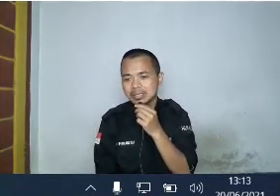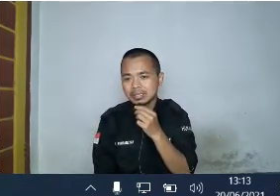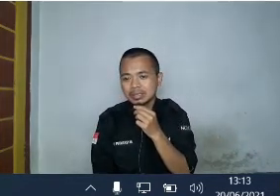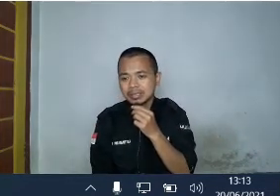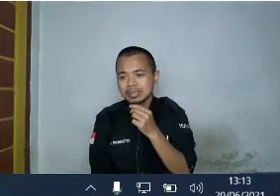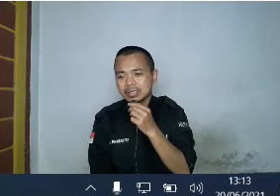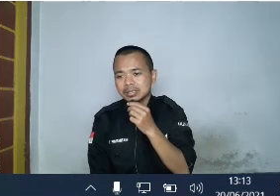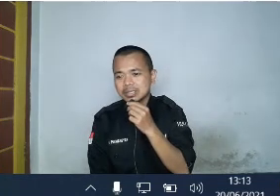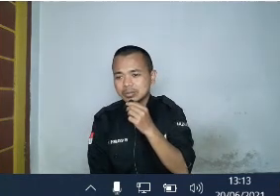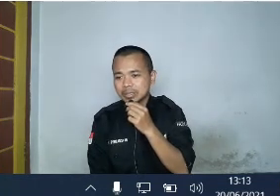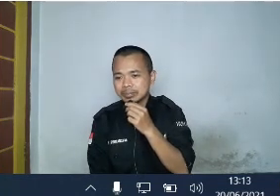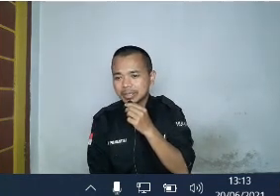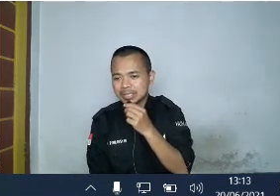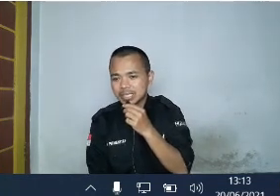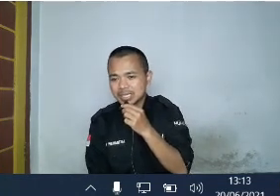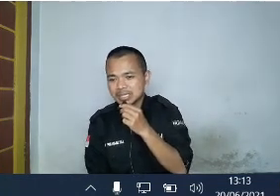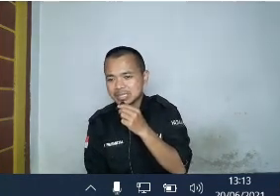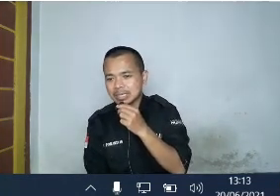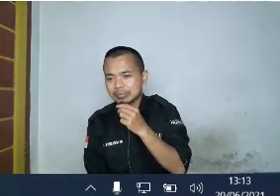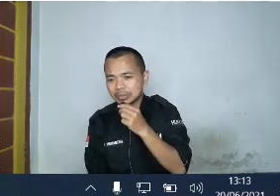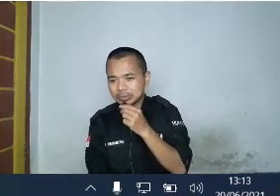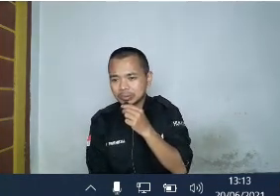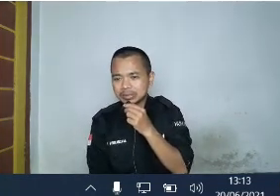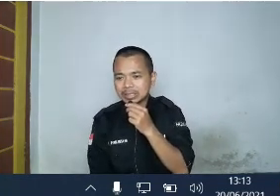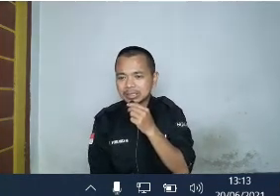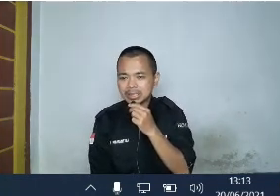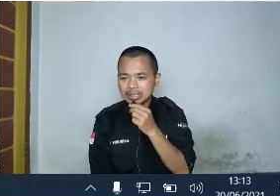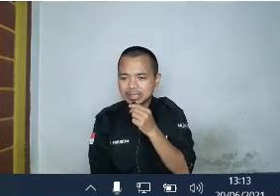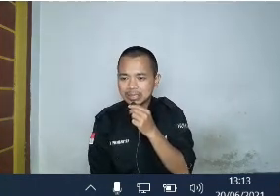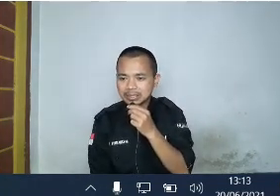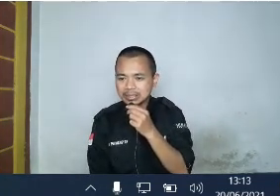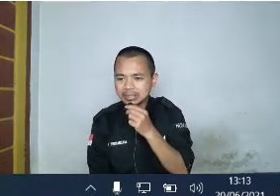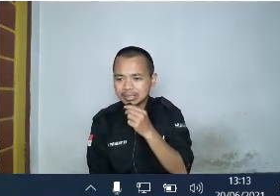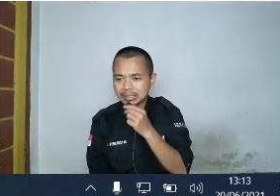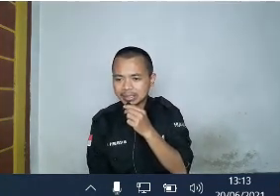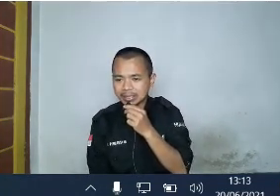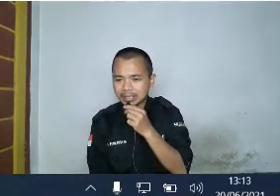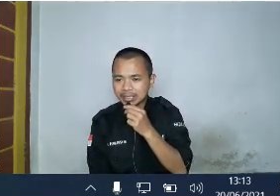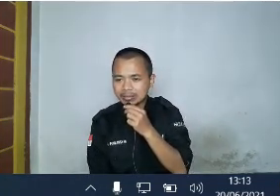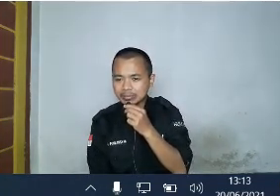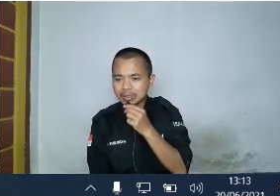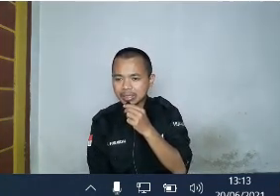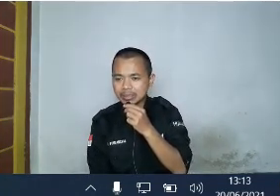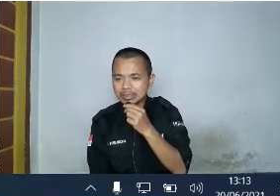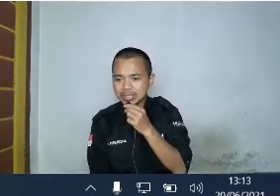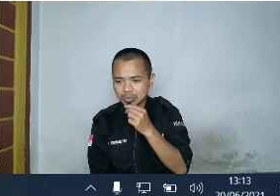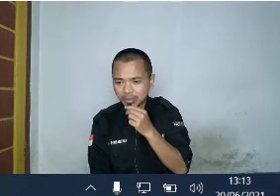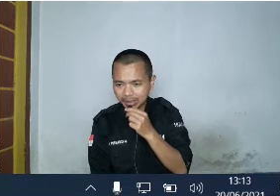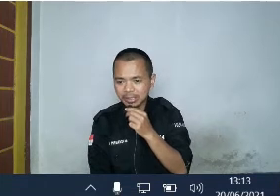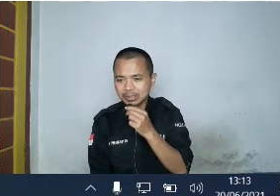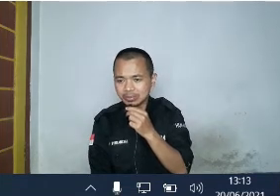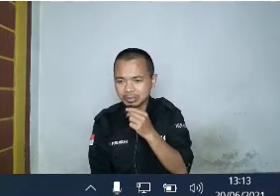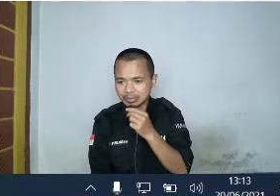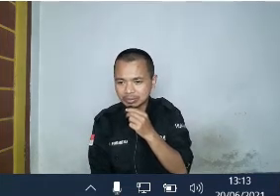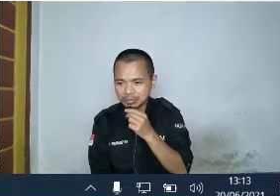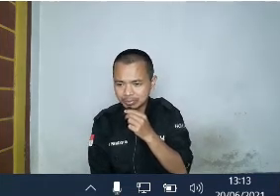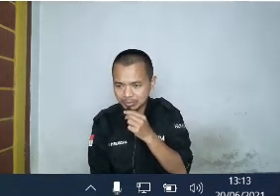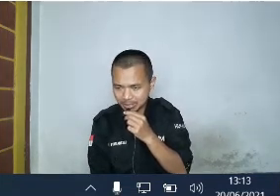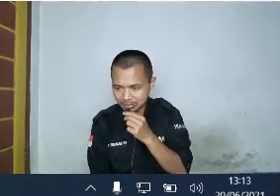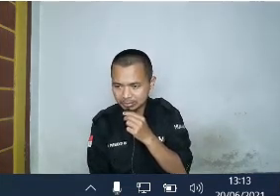humas jadwal pengerjaannya Sabtu tanggal 3 bulan Juli